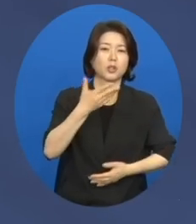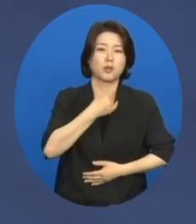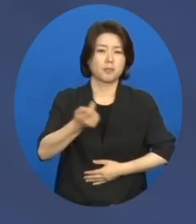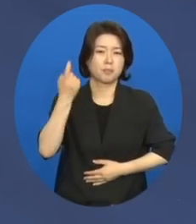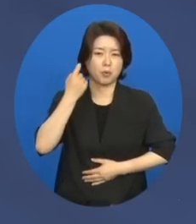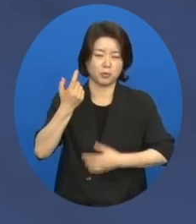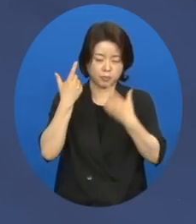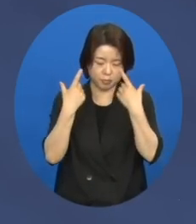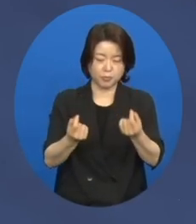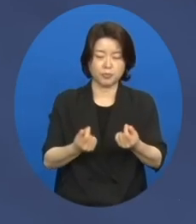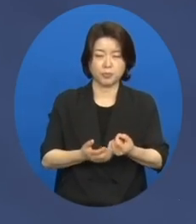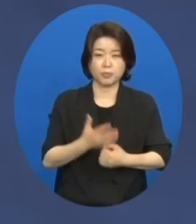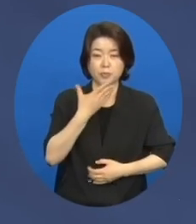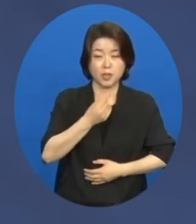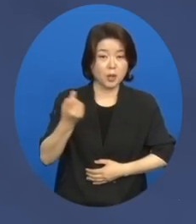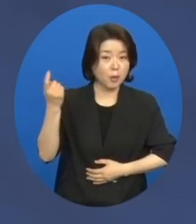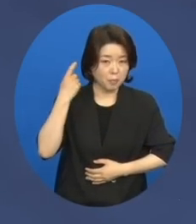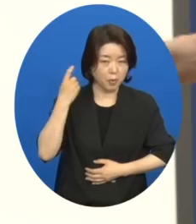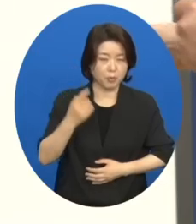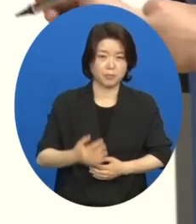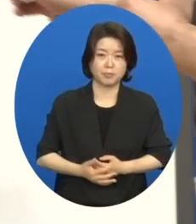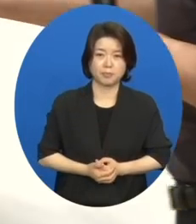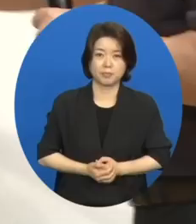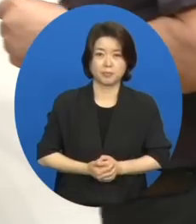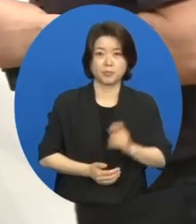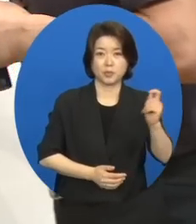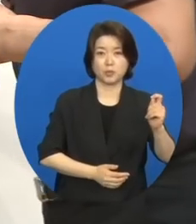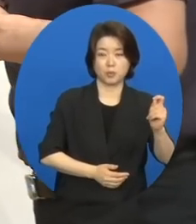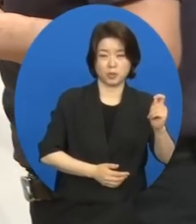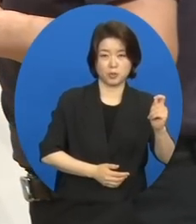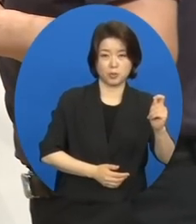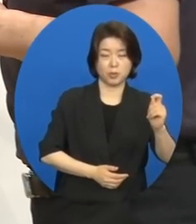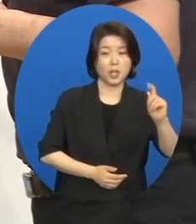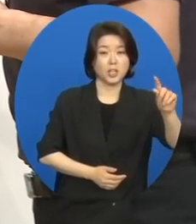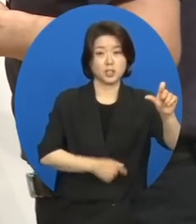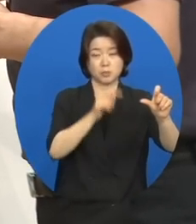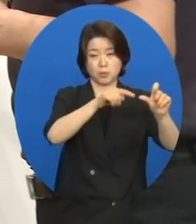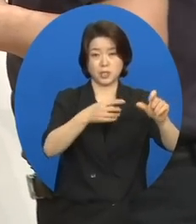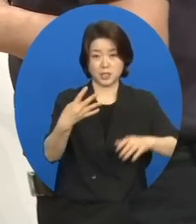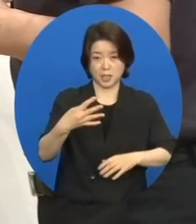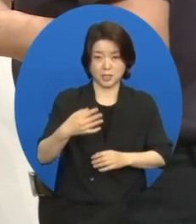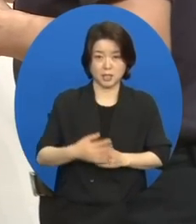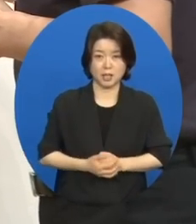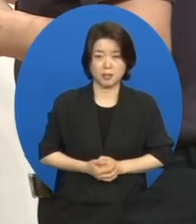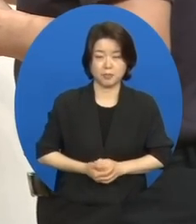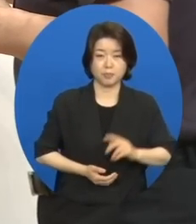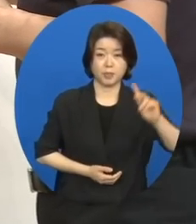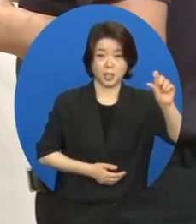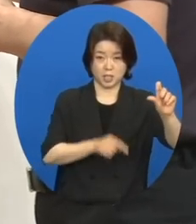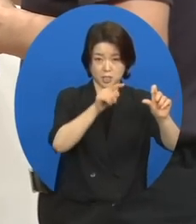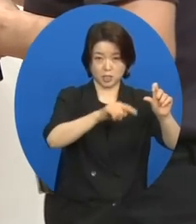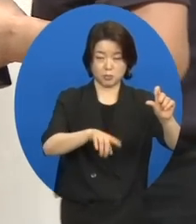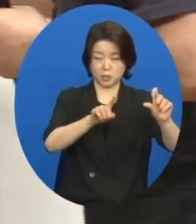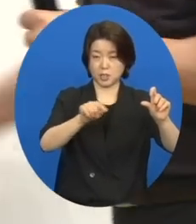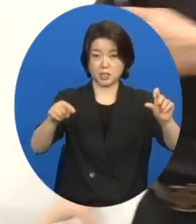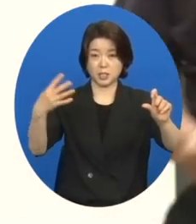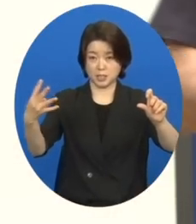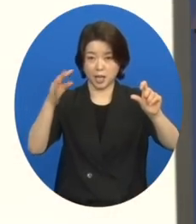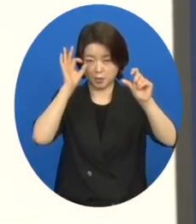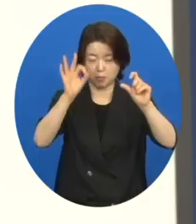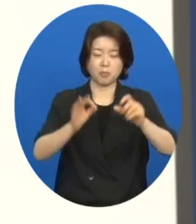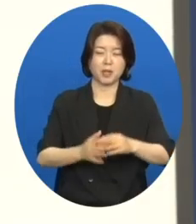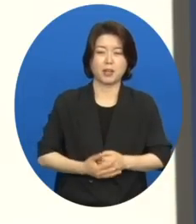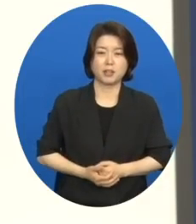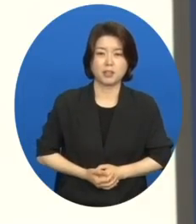것입니다. 성경의 복음. 자, 고린도전서 15장 1절에서 4절에 보면, 고린도전서 15장 1절에서 4절에